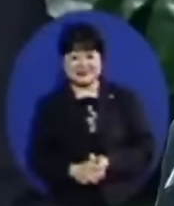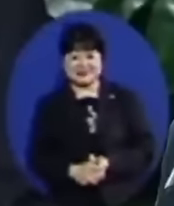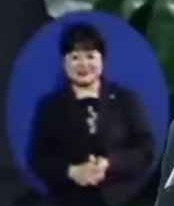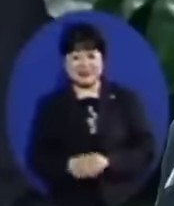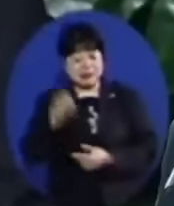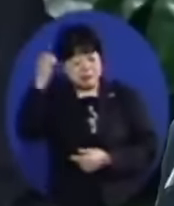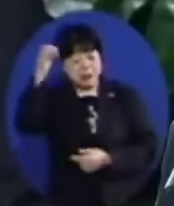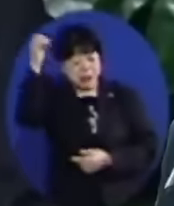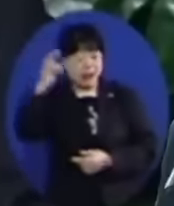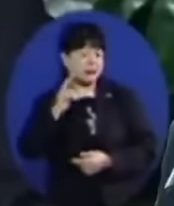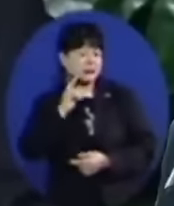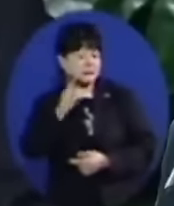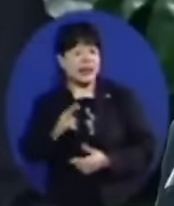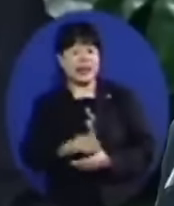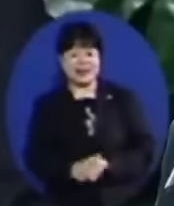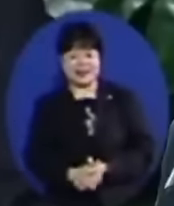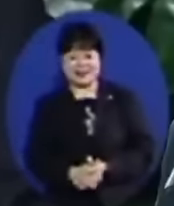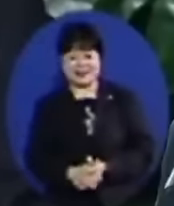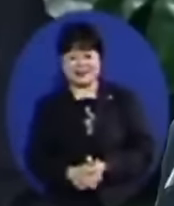건망증이 얼마나 심한지 몰라요.